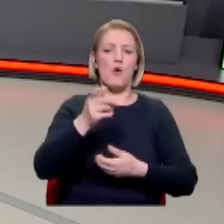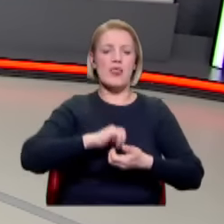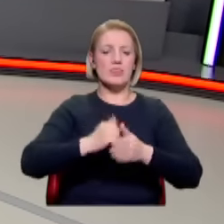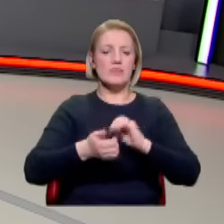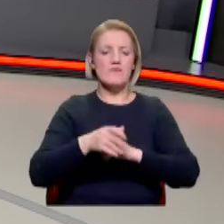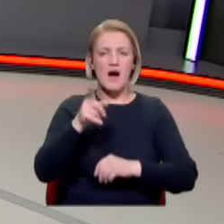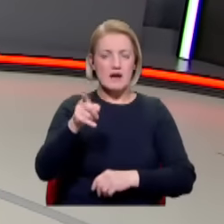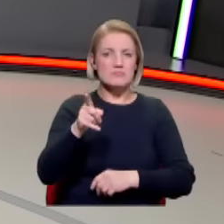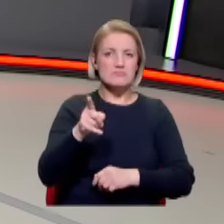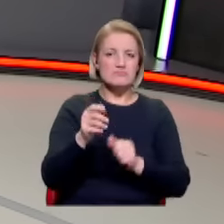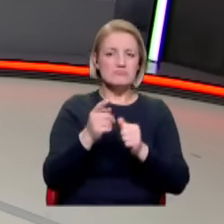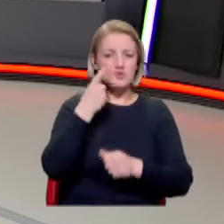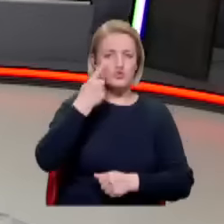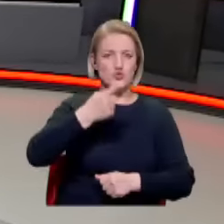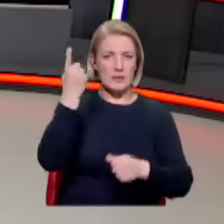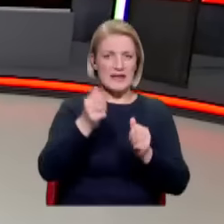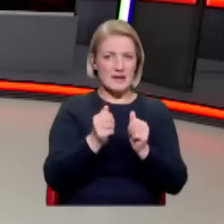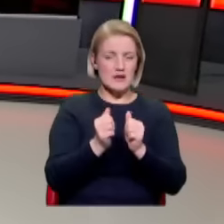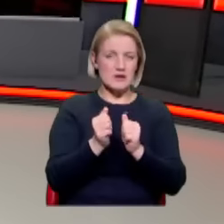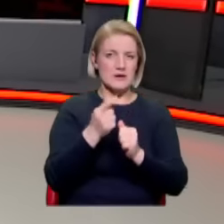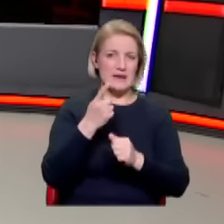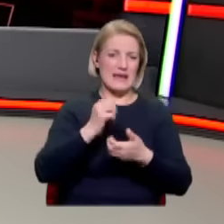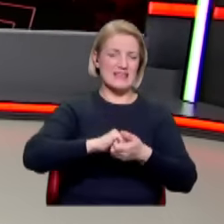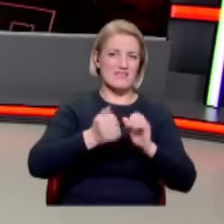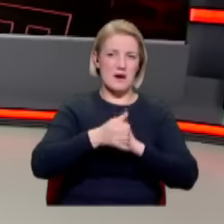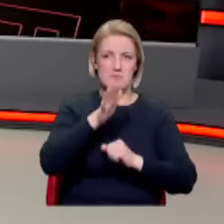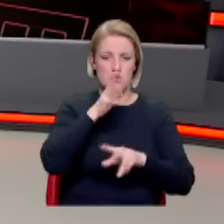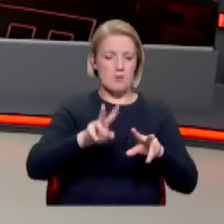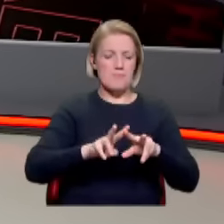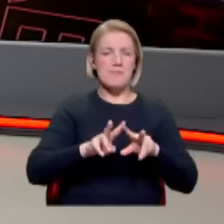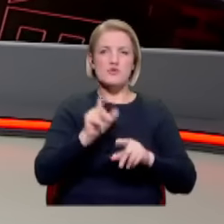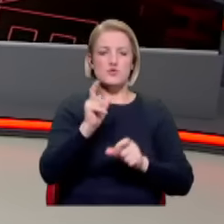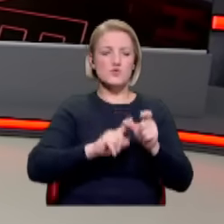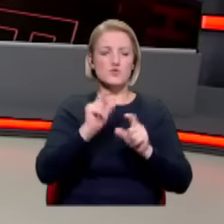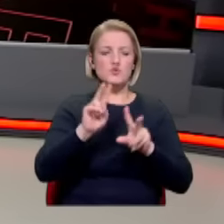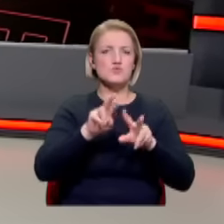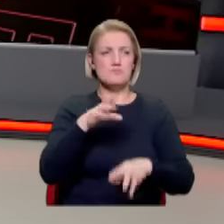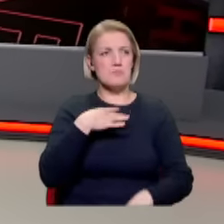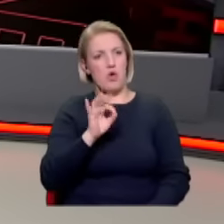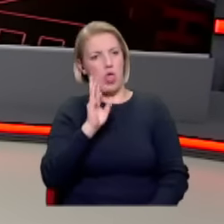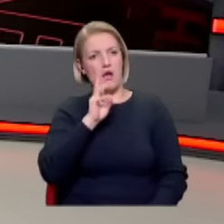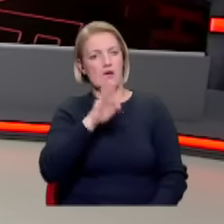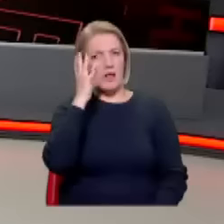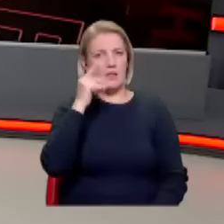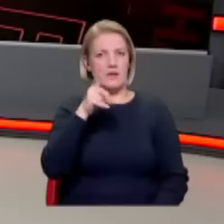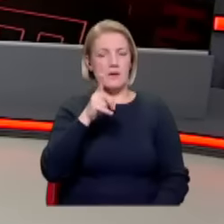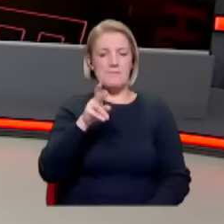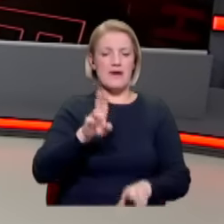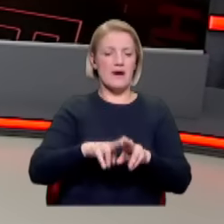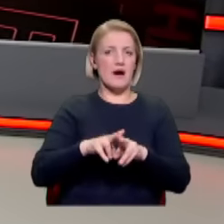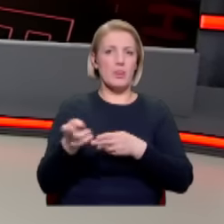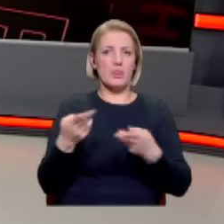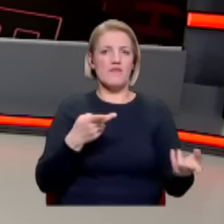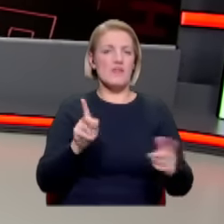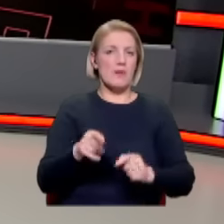da acayip bir ittifak oldu. Cumhur İttifakı biliyorsunuz. Mehmet Uçum PKK'yı filan, biz öyle anladık. PKK'yı filan da davet etti ya